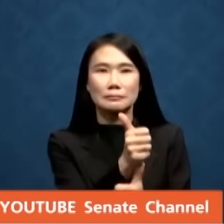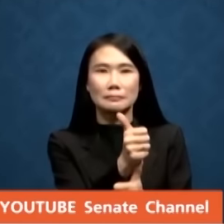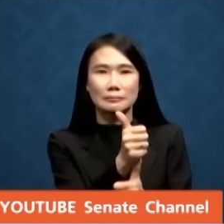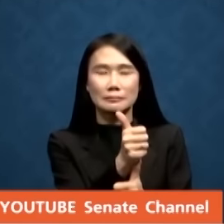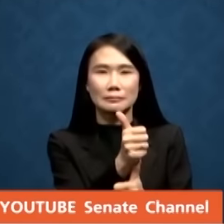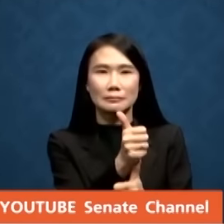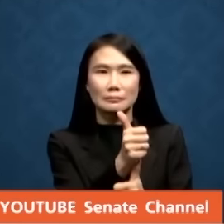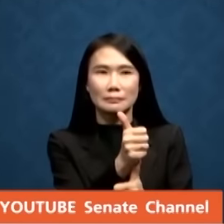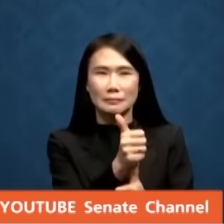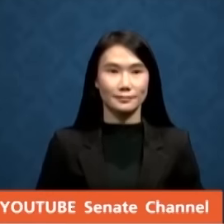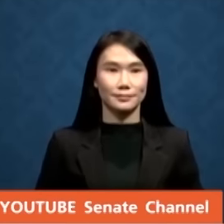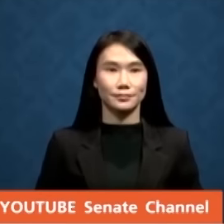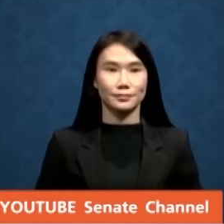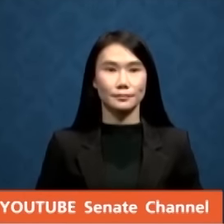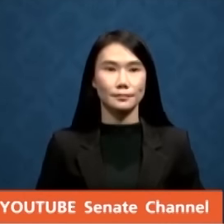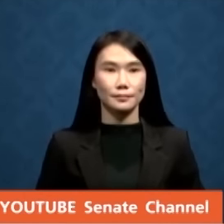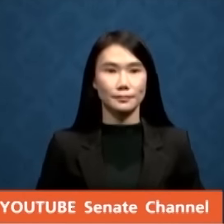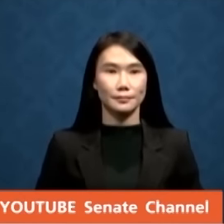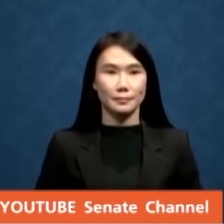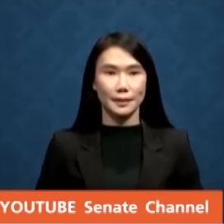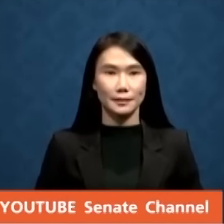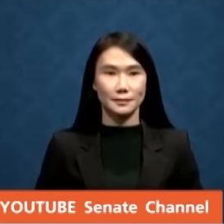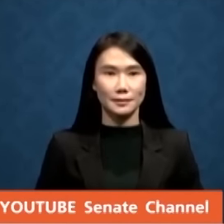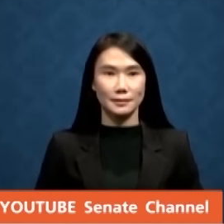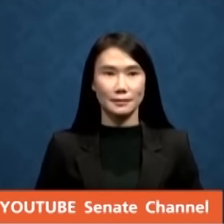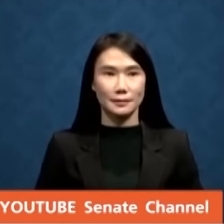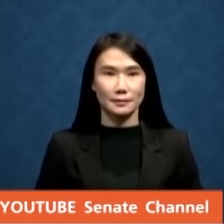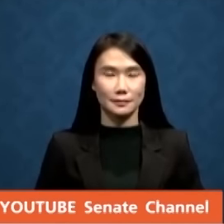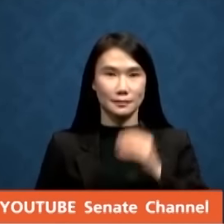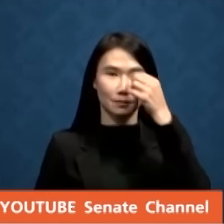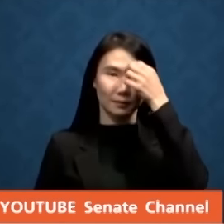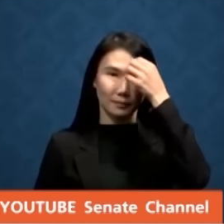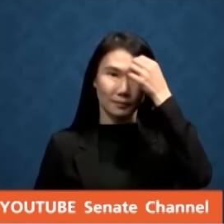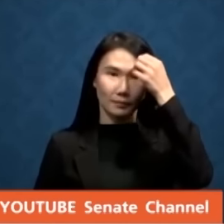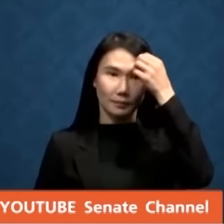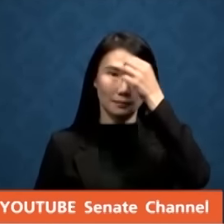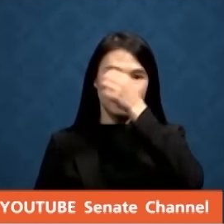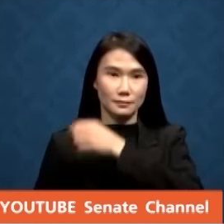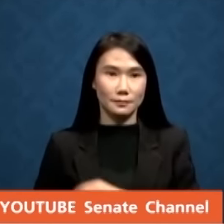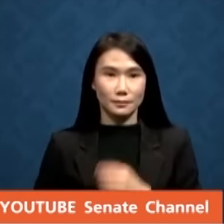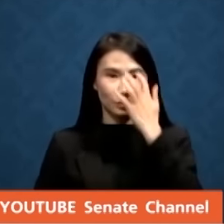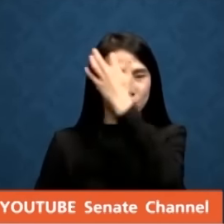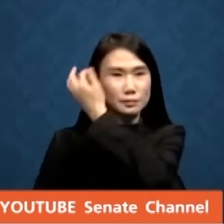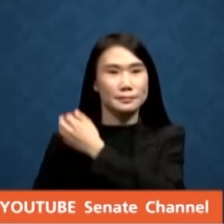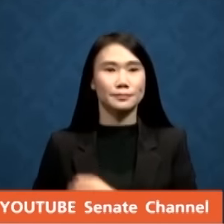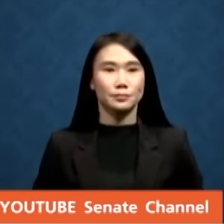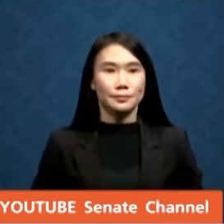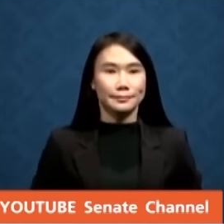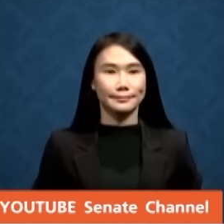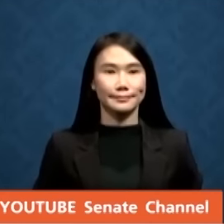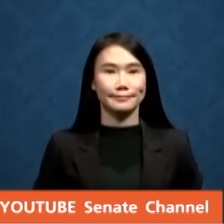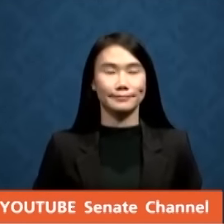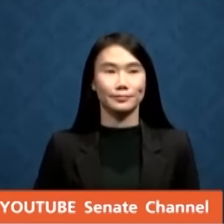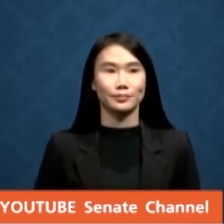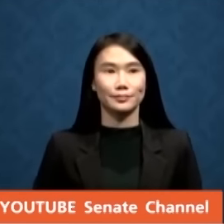ดิจิตอลที่รัฐบาลตั้งเป้าไว้ 450,000ล้านบาทนะคะโดยเป็นงบค้างท่อจากปี 2567ด้วยวงเงิน 40,000